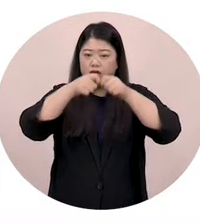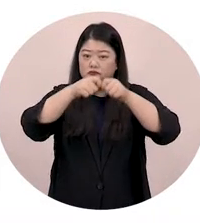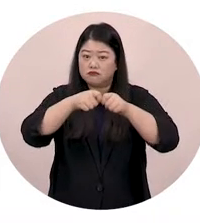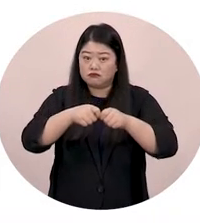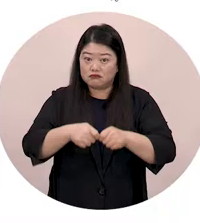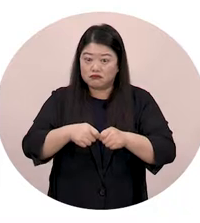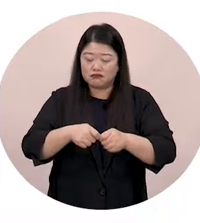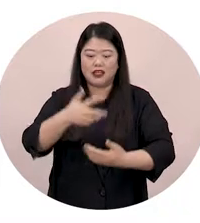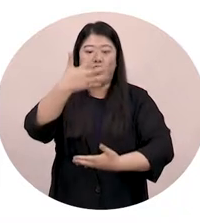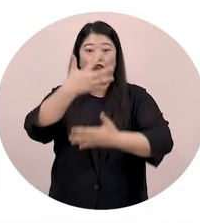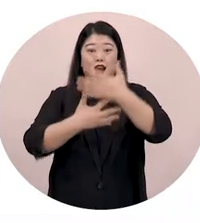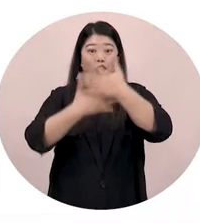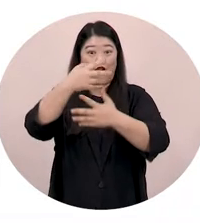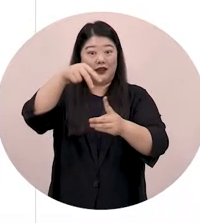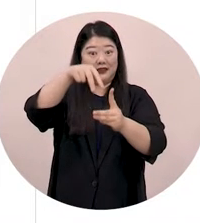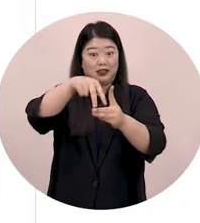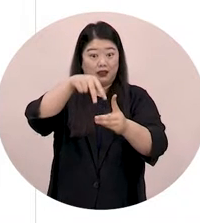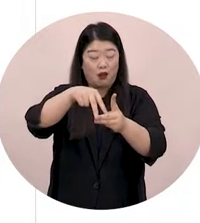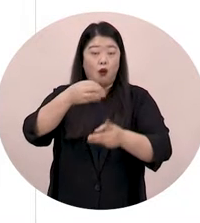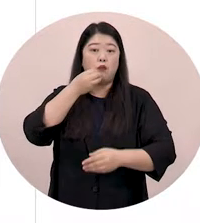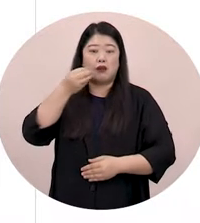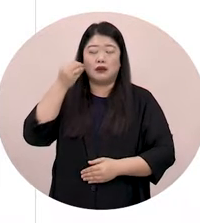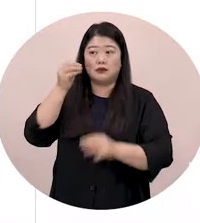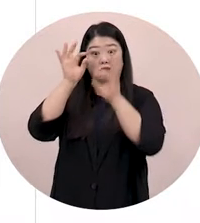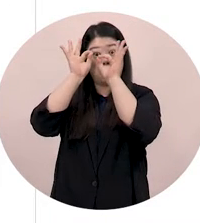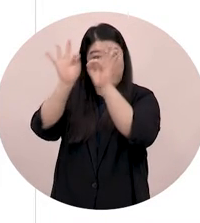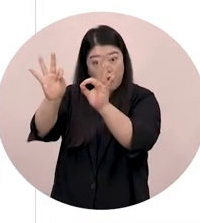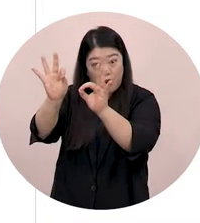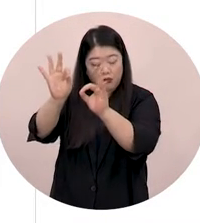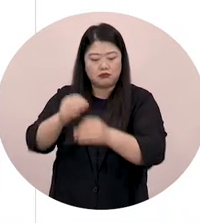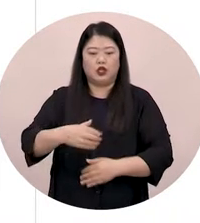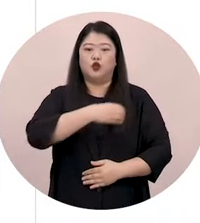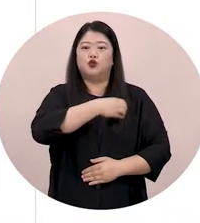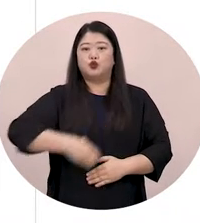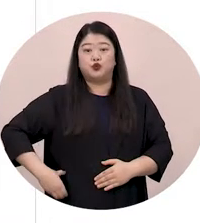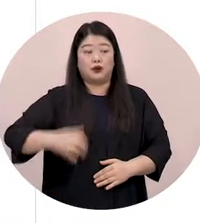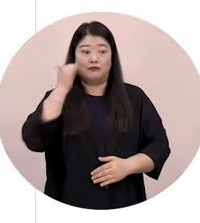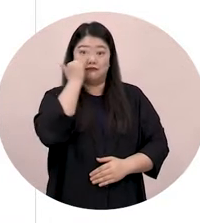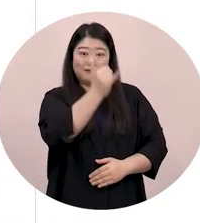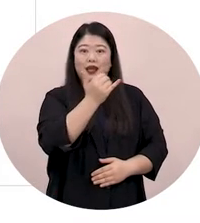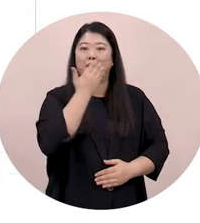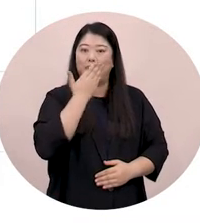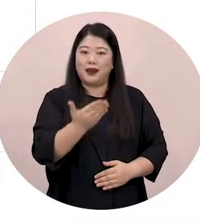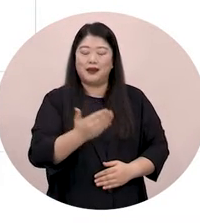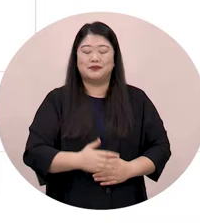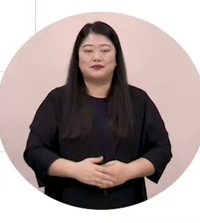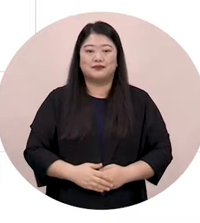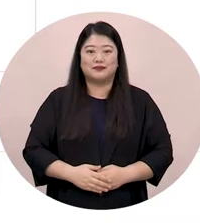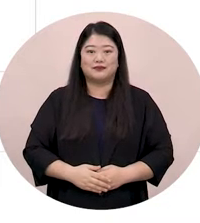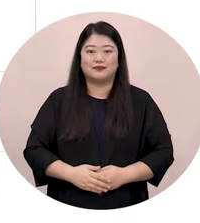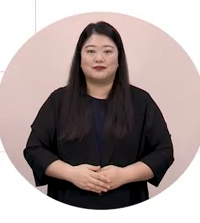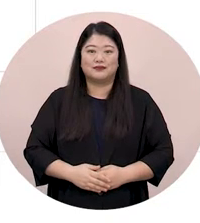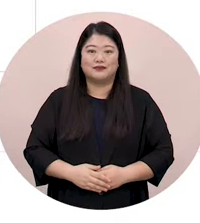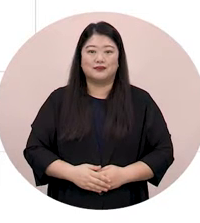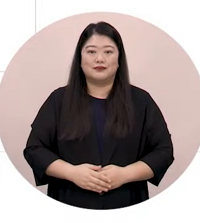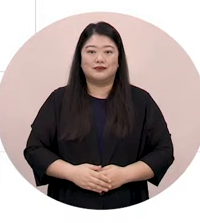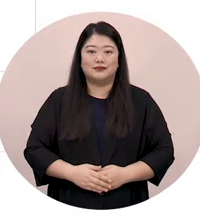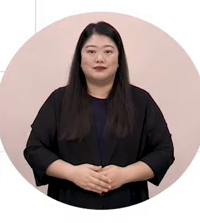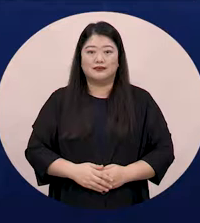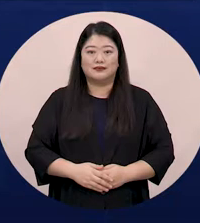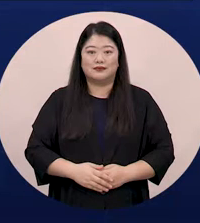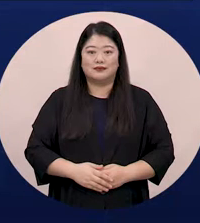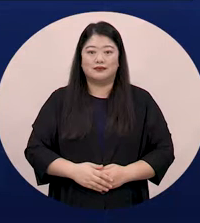이번 강좌에 대한 자세한 내용은 강서구 영상미디어센터 홈페이지나 강서구청 홍보정책과로 문의하면 됩니다.